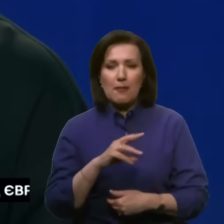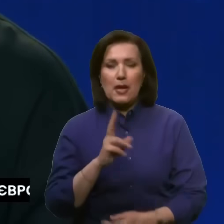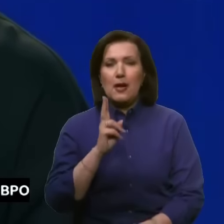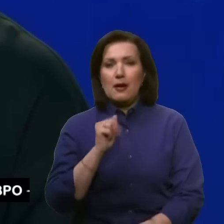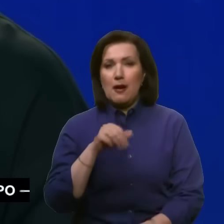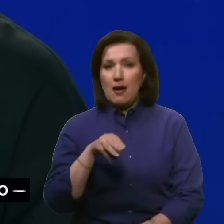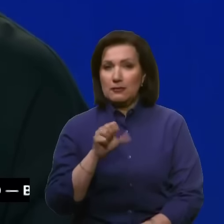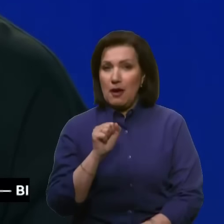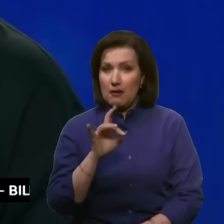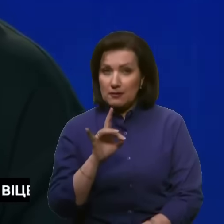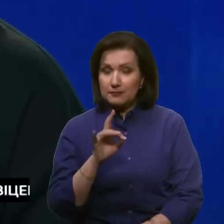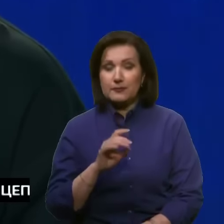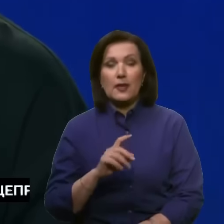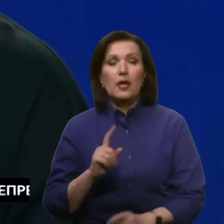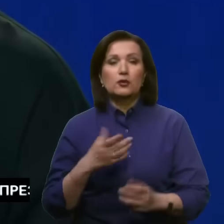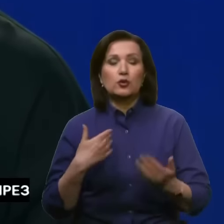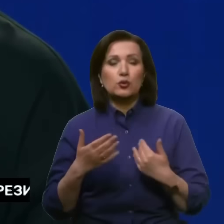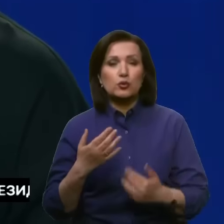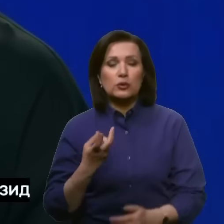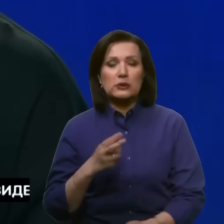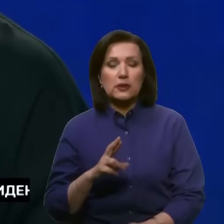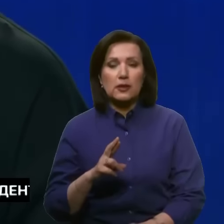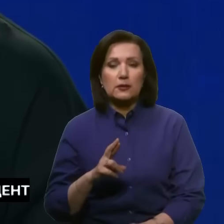Катар. Що стосується